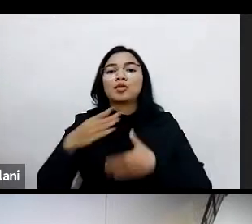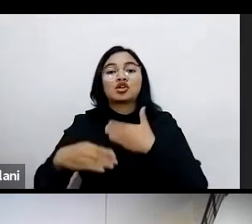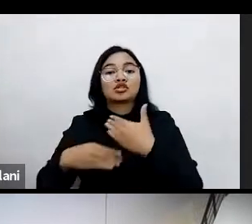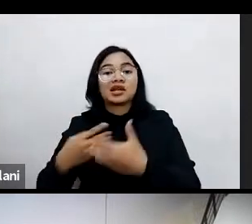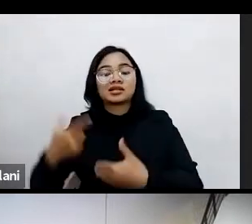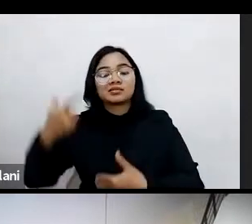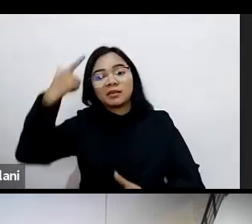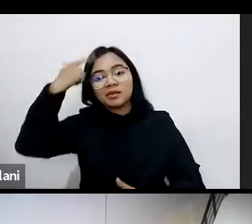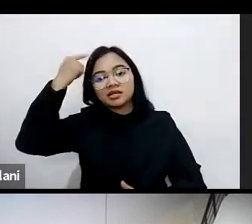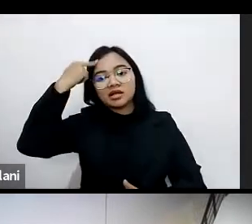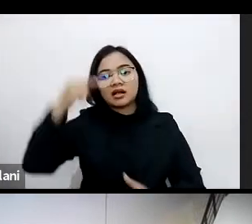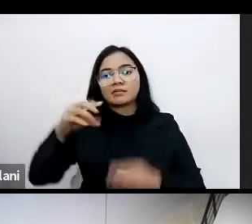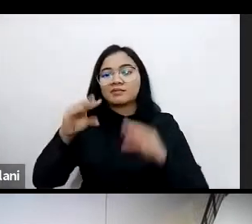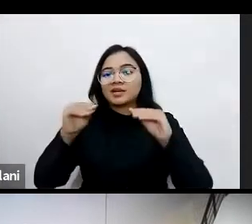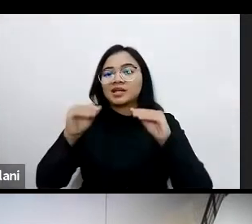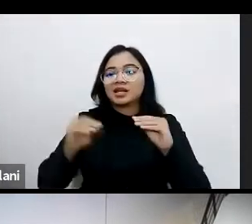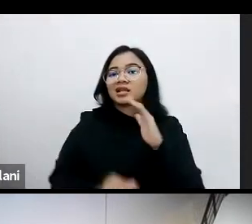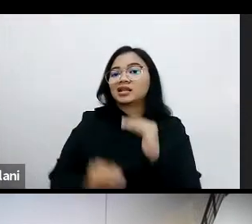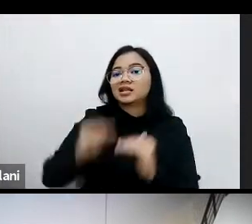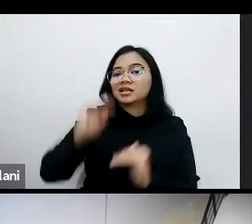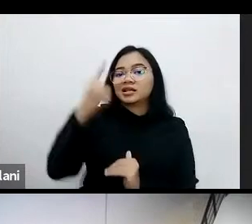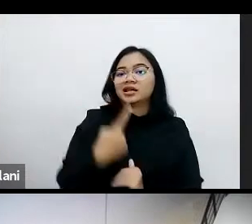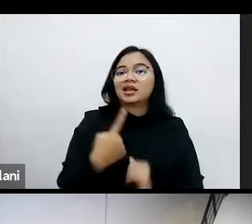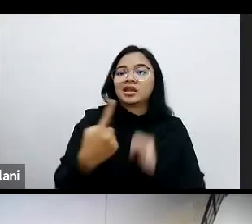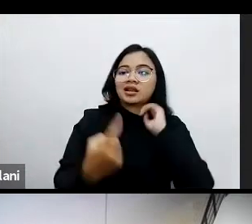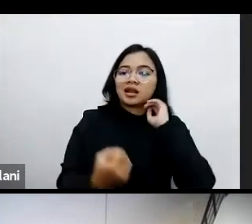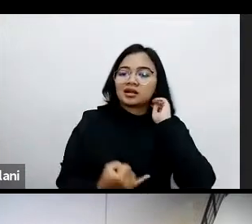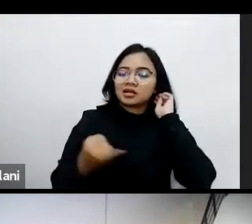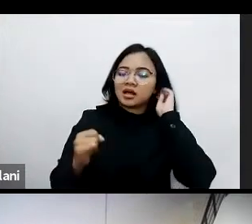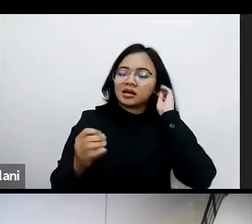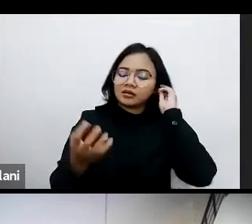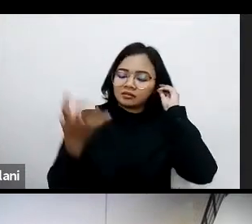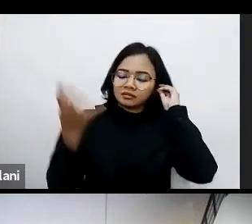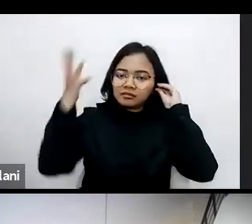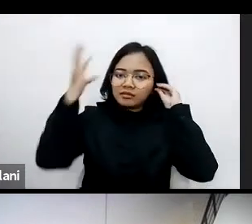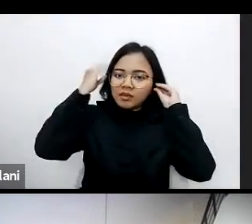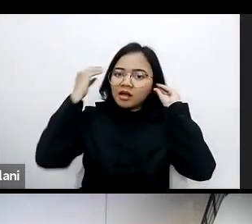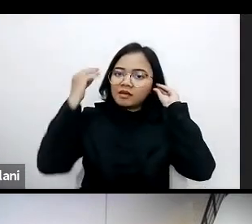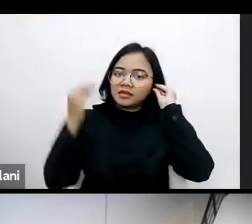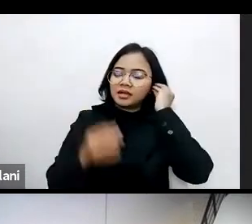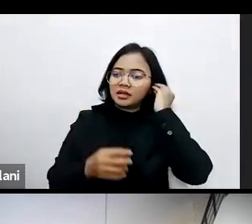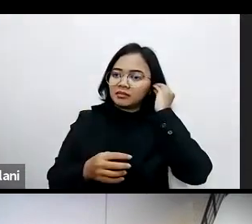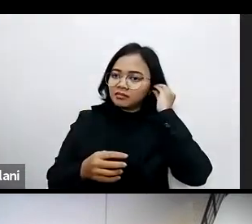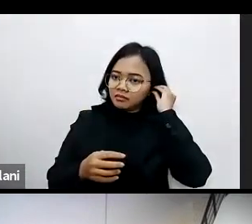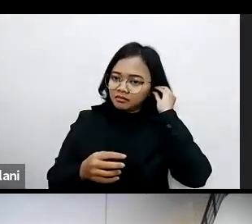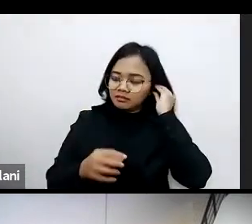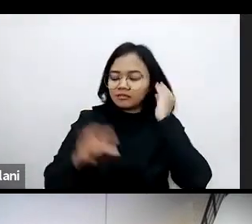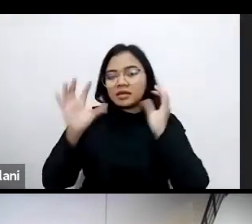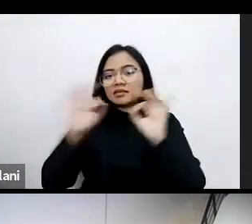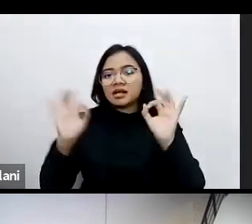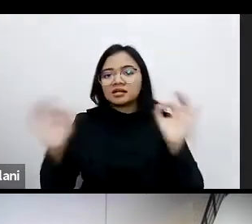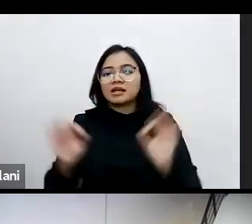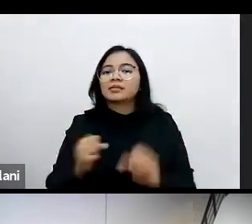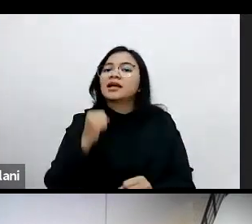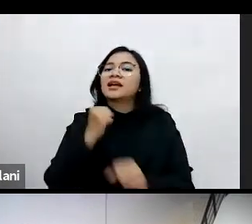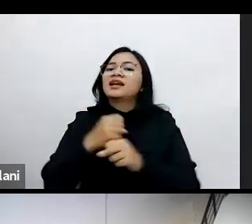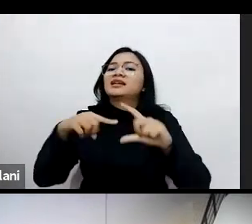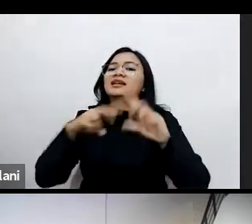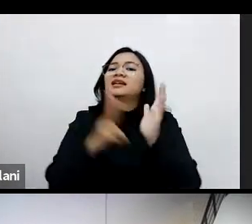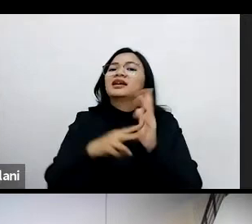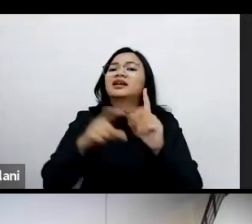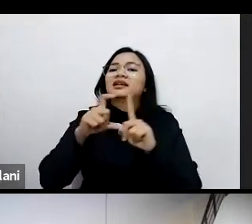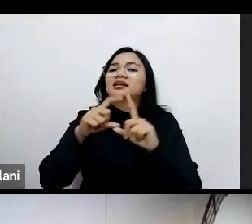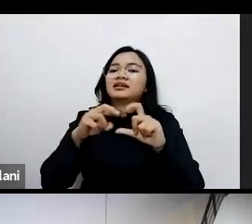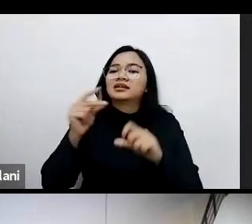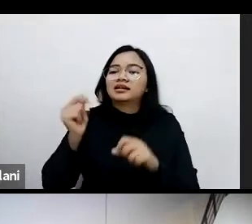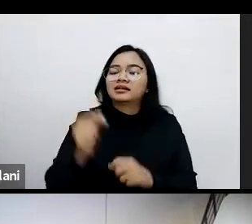yang memungkinkan kita untuk memahami keragaman gender dan seksualitas yang ada dalam masyarakat lokal, seperti dalam kasus type